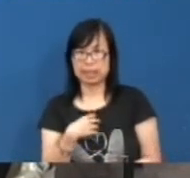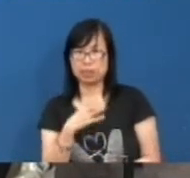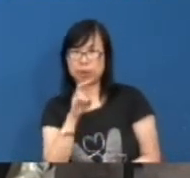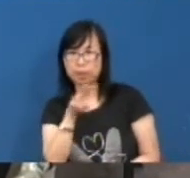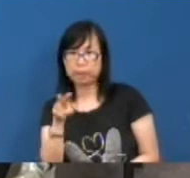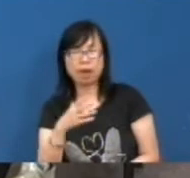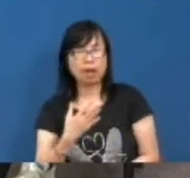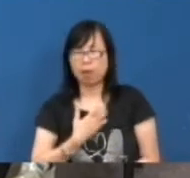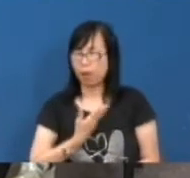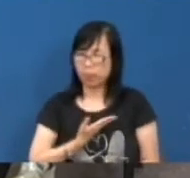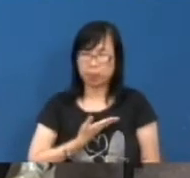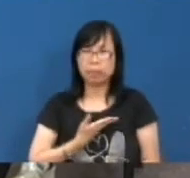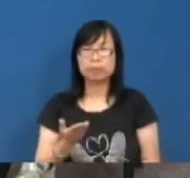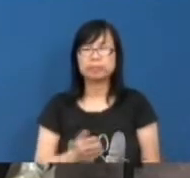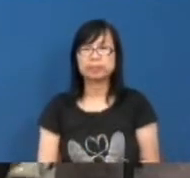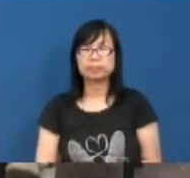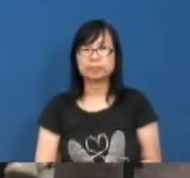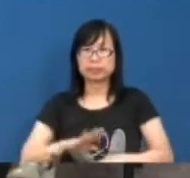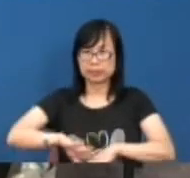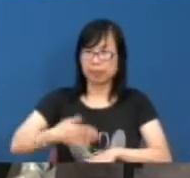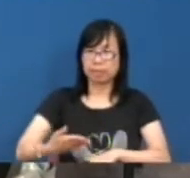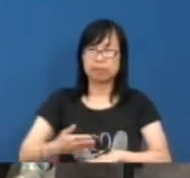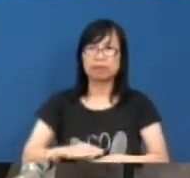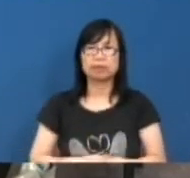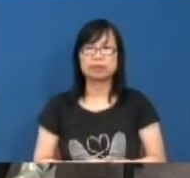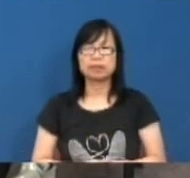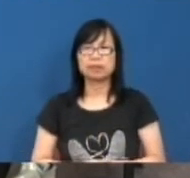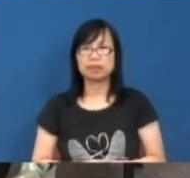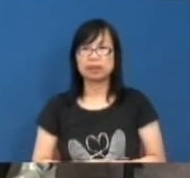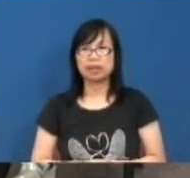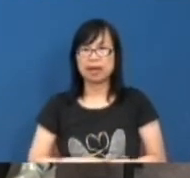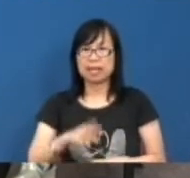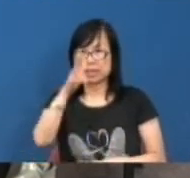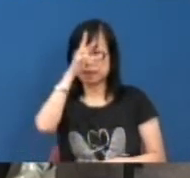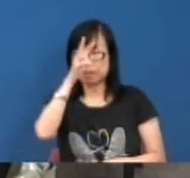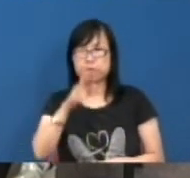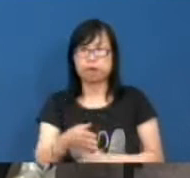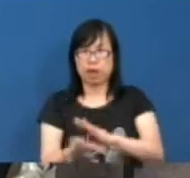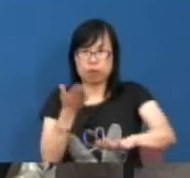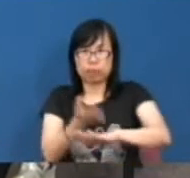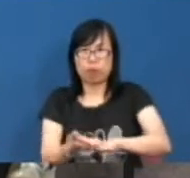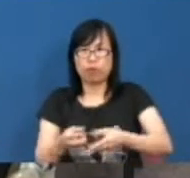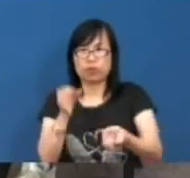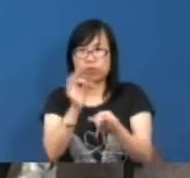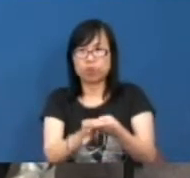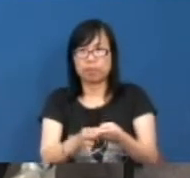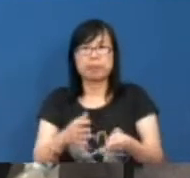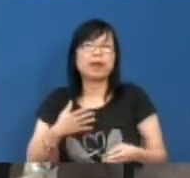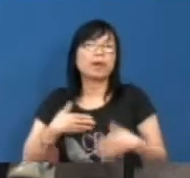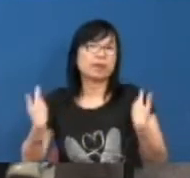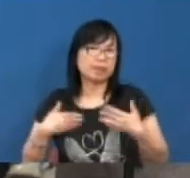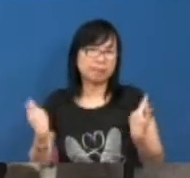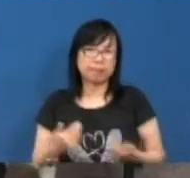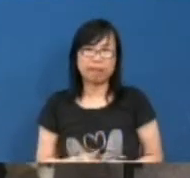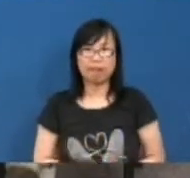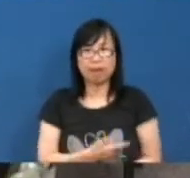咁無奈嘅一啲小市民。咁但係另外方面咧，即係都見到即係政府肯復建居屋，咁當然最開心啦。居屋